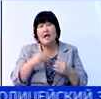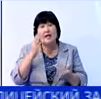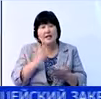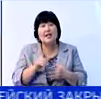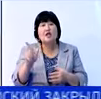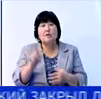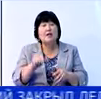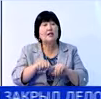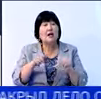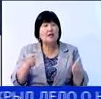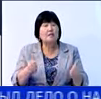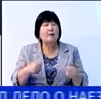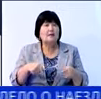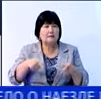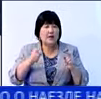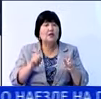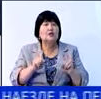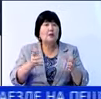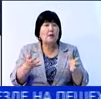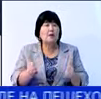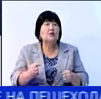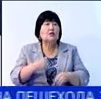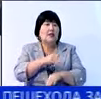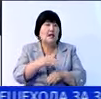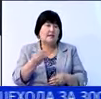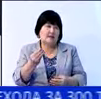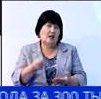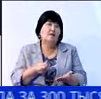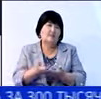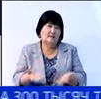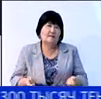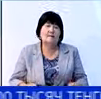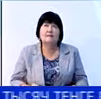пары, которые разводятся формально для получения АСП.